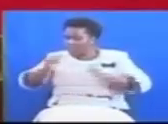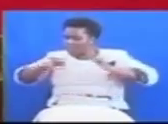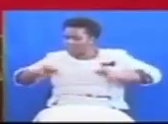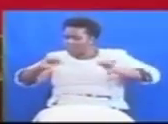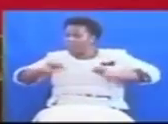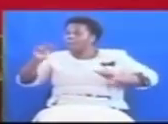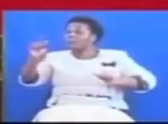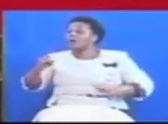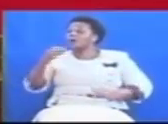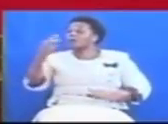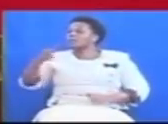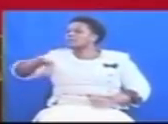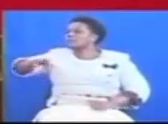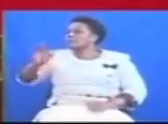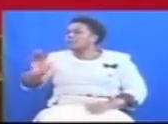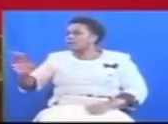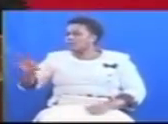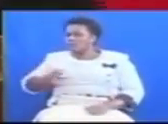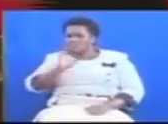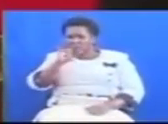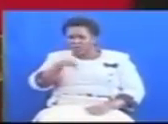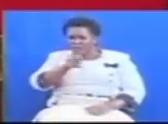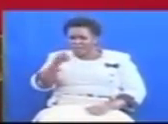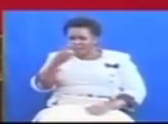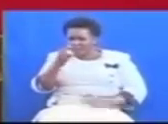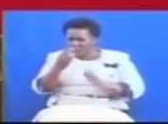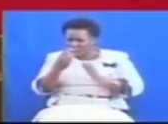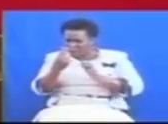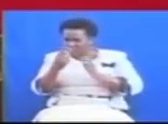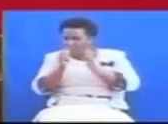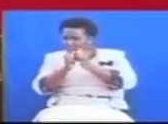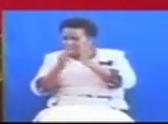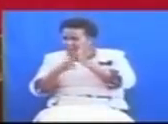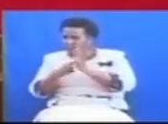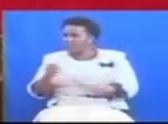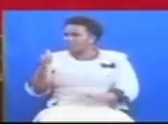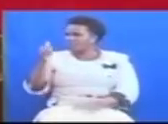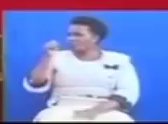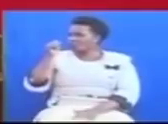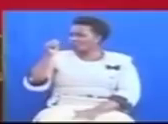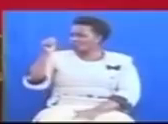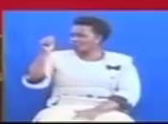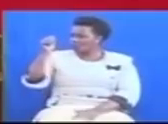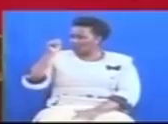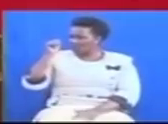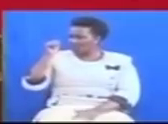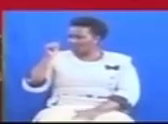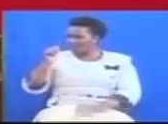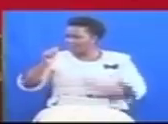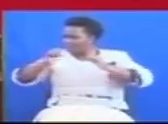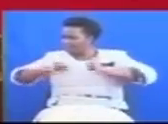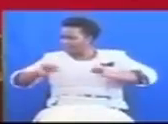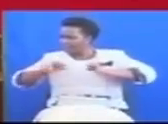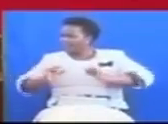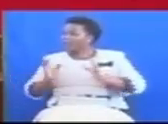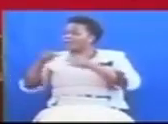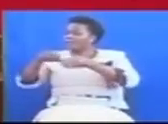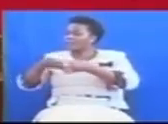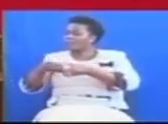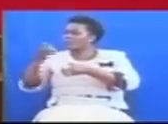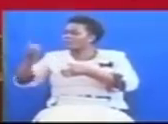2018, mwezi Novemba 2018, na hivi karibuni tulikuwa na kamati ya bunge katika jimbo lake katika maeneo ya